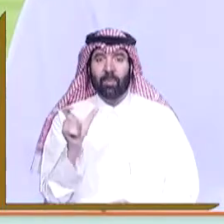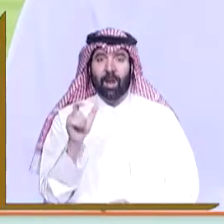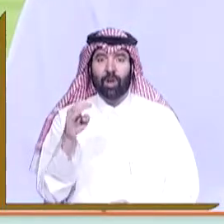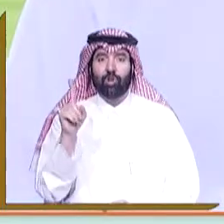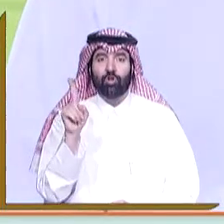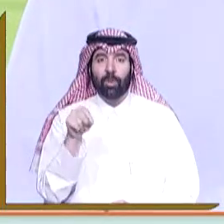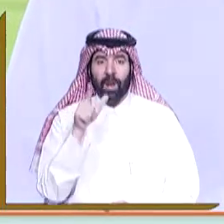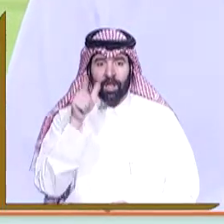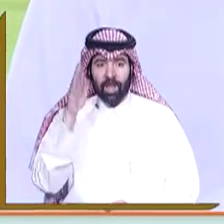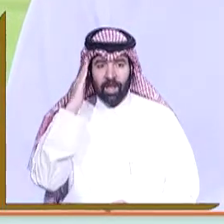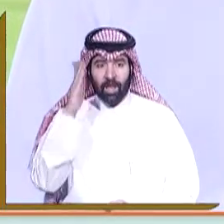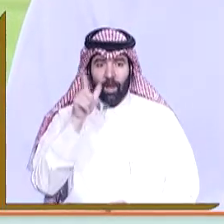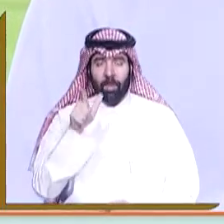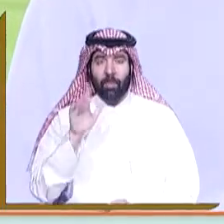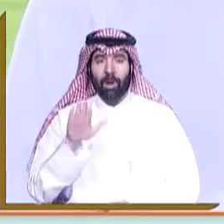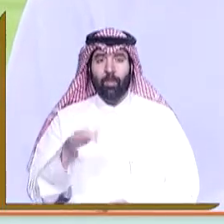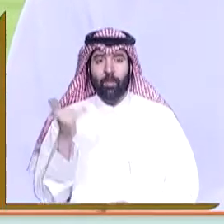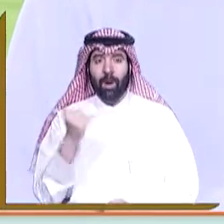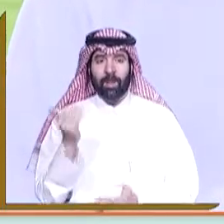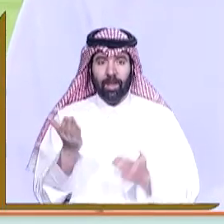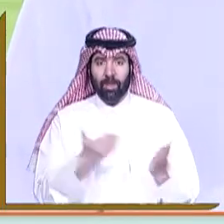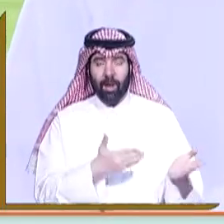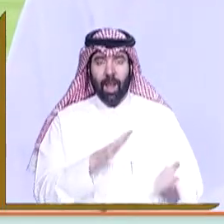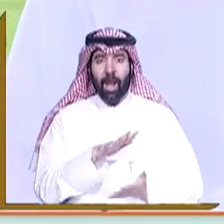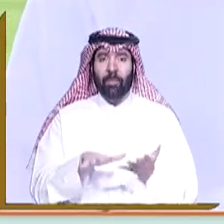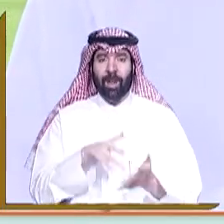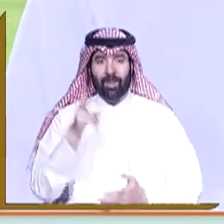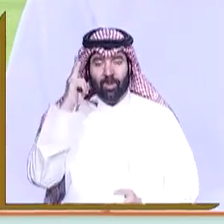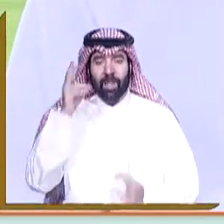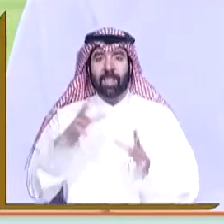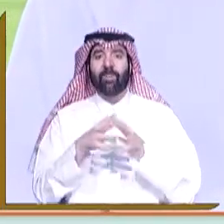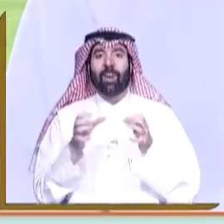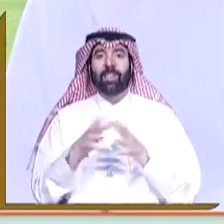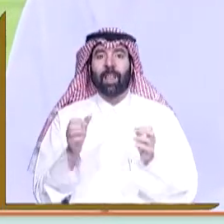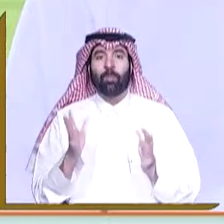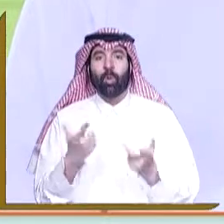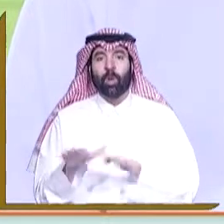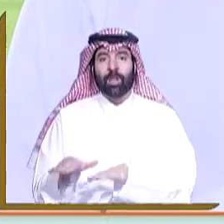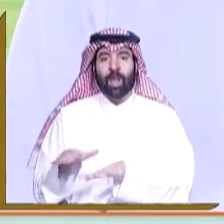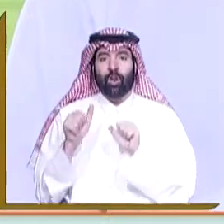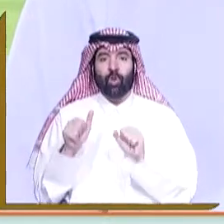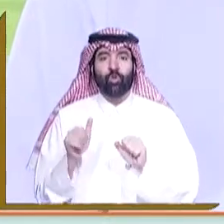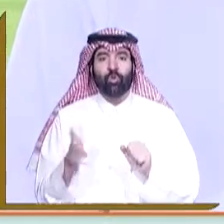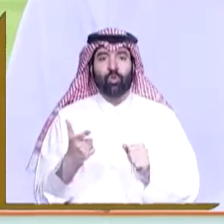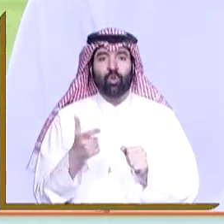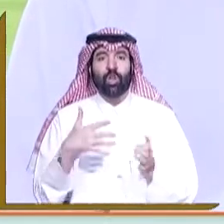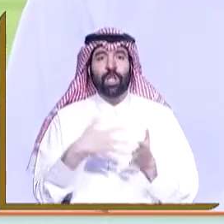بداية أهلا بك في هذه النشرة. سليمان، تفاصيل أوسع عن هذا التخرج.